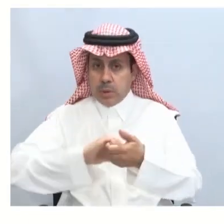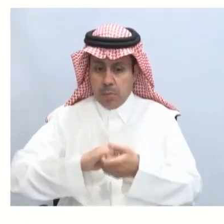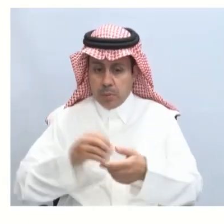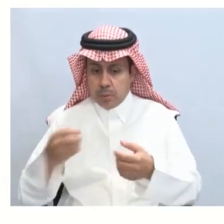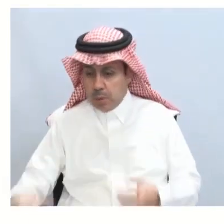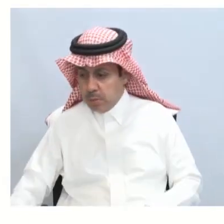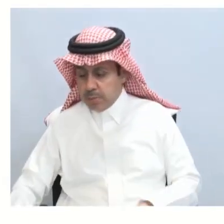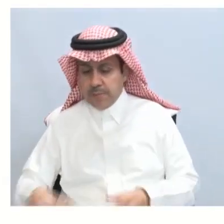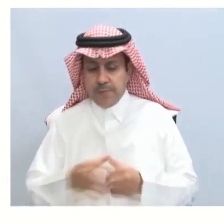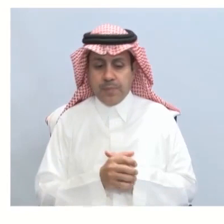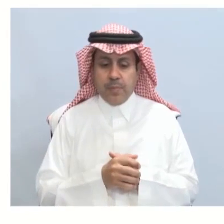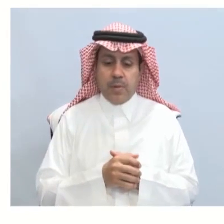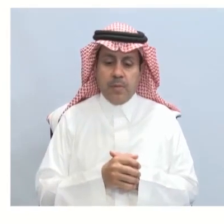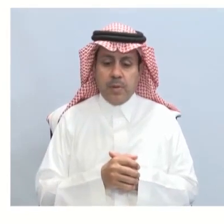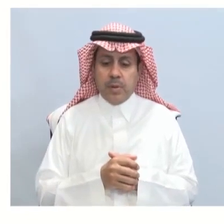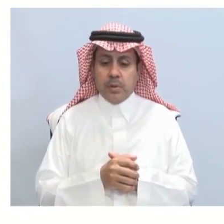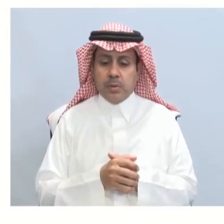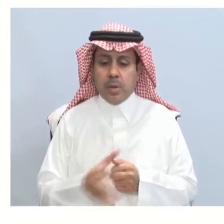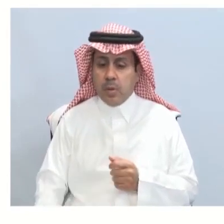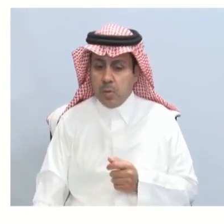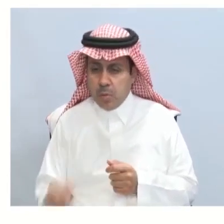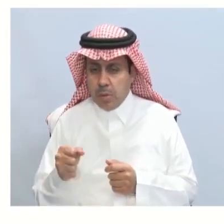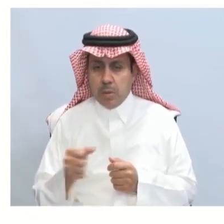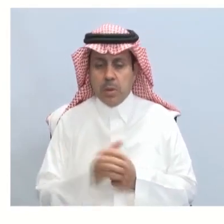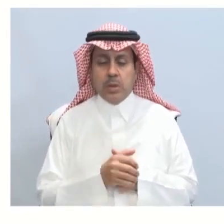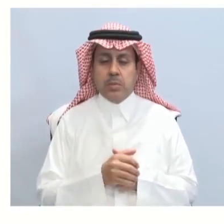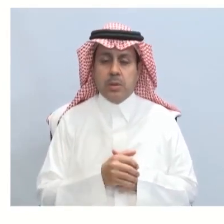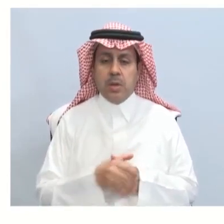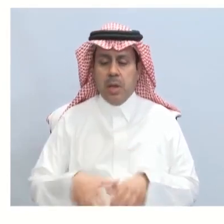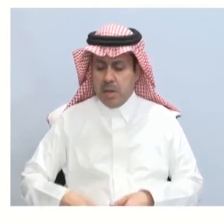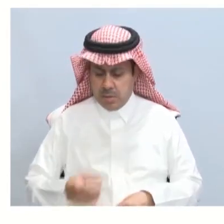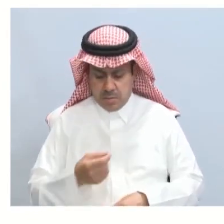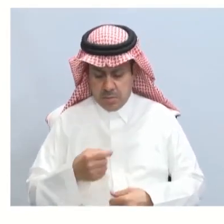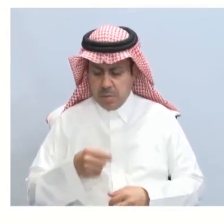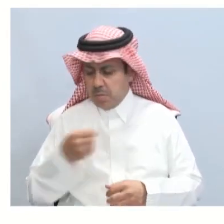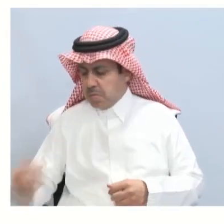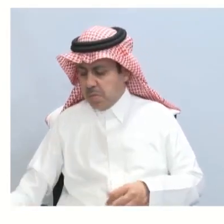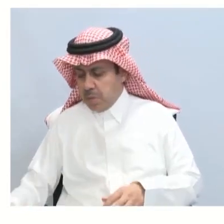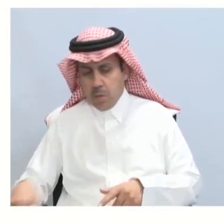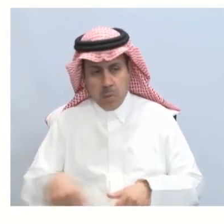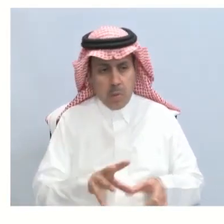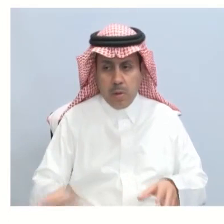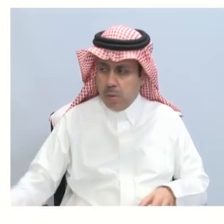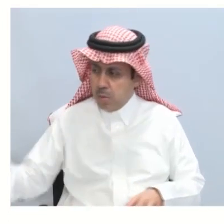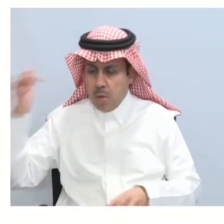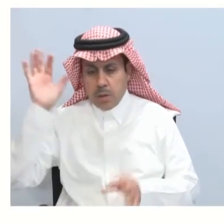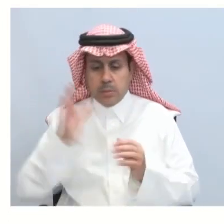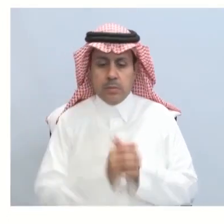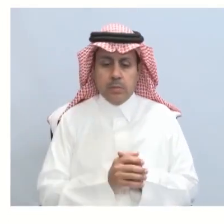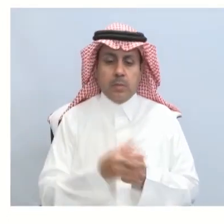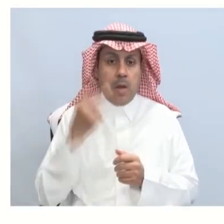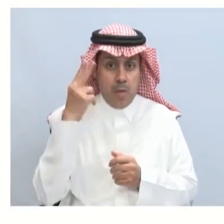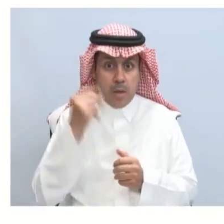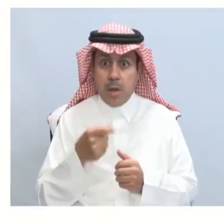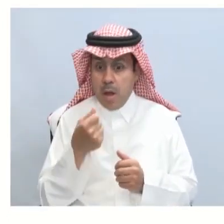تركه رغبه عنه فهذا يجوز اخذه ولا يجب تعريفه ناتي الى النوع الثاني المال